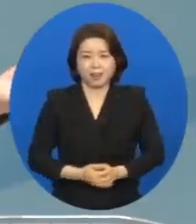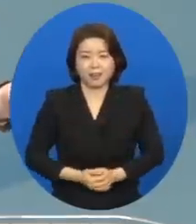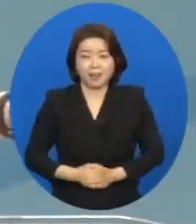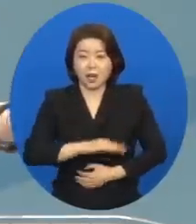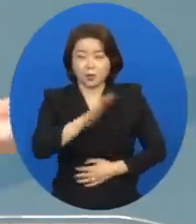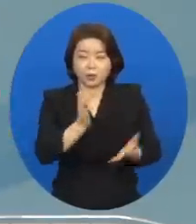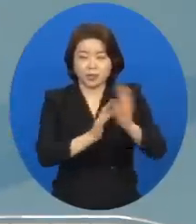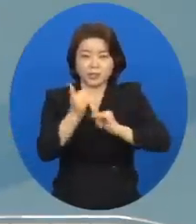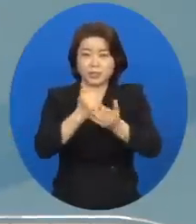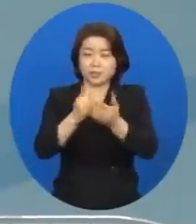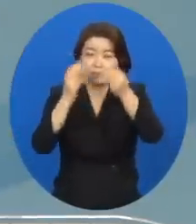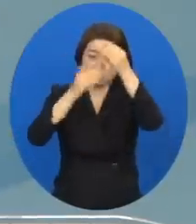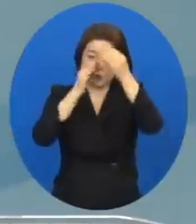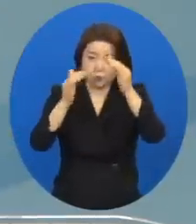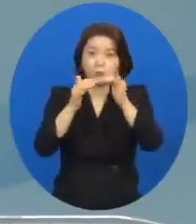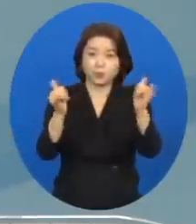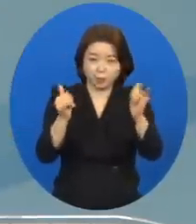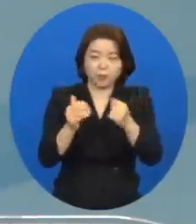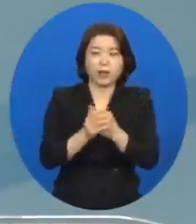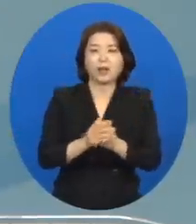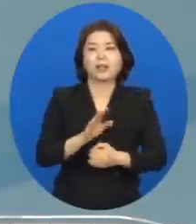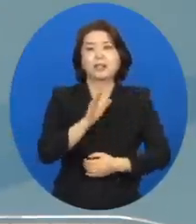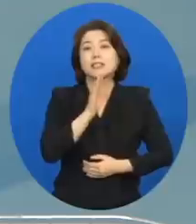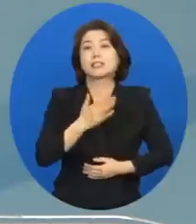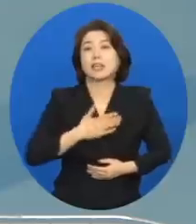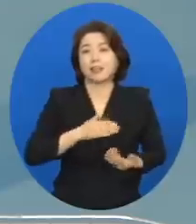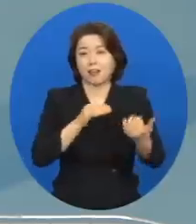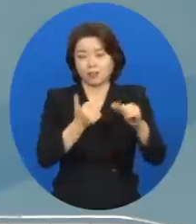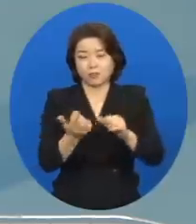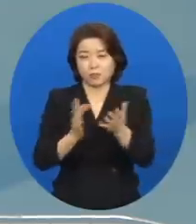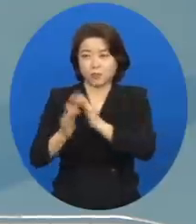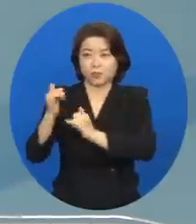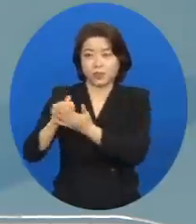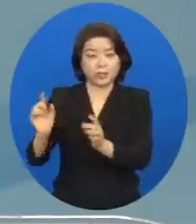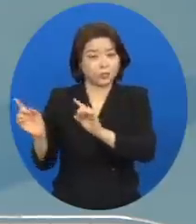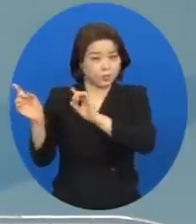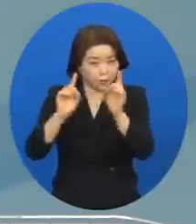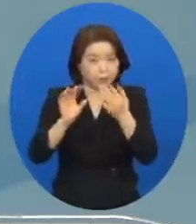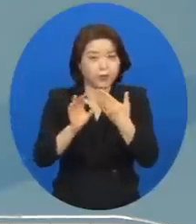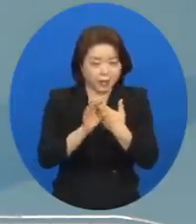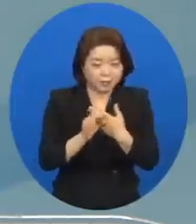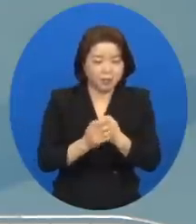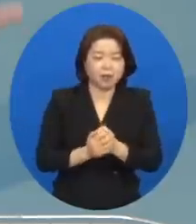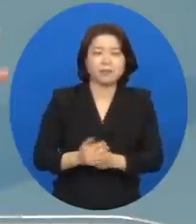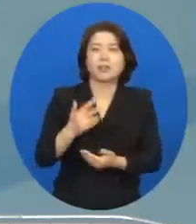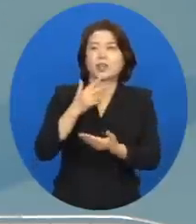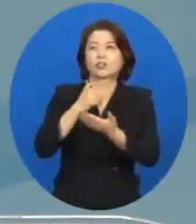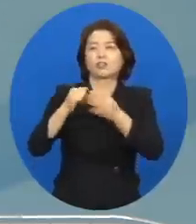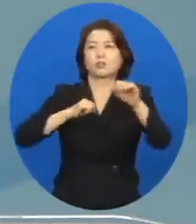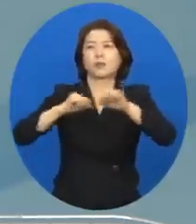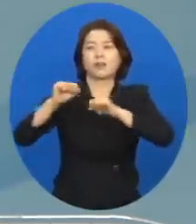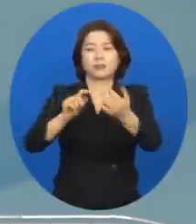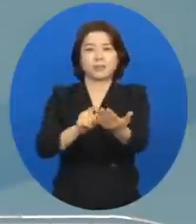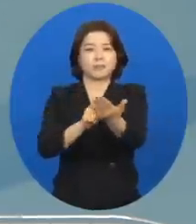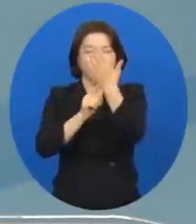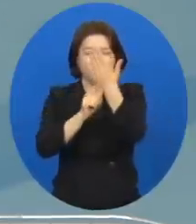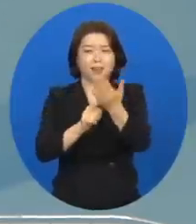믿는 성도들이 진짜 나는 죽고 예수로 살면 그러면 주님의 역사가 나타나요.